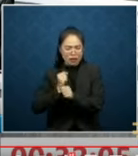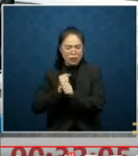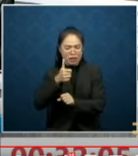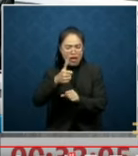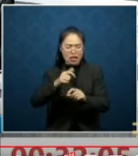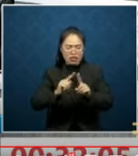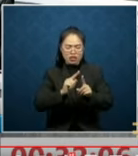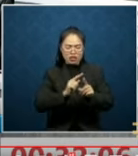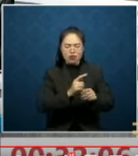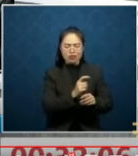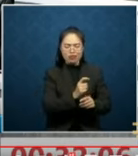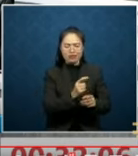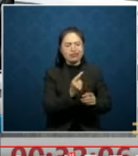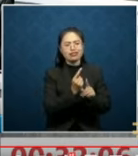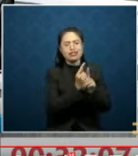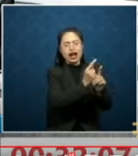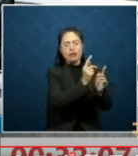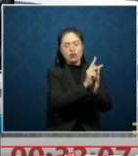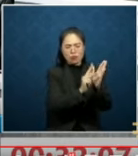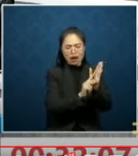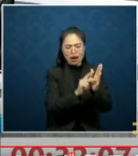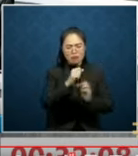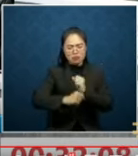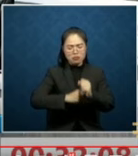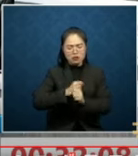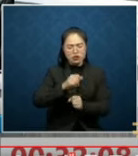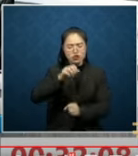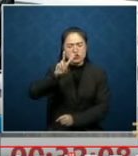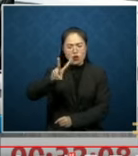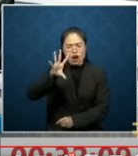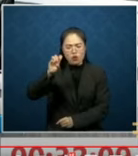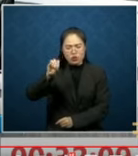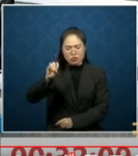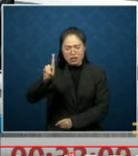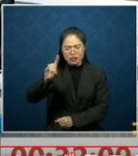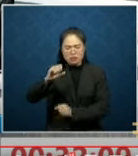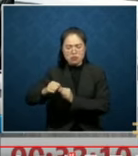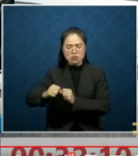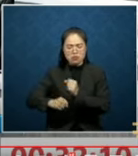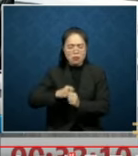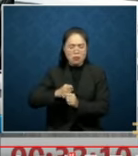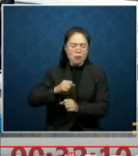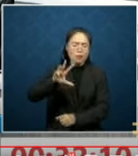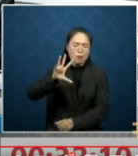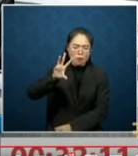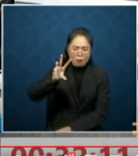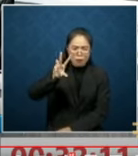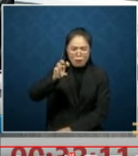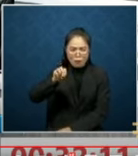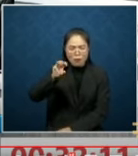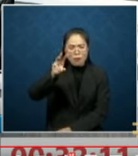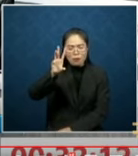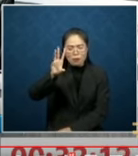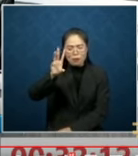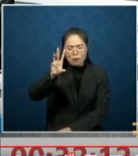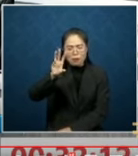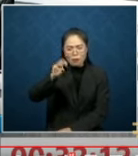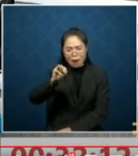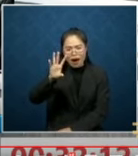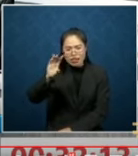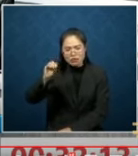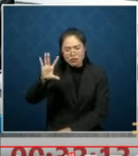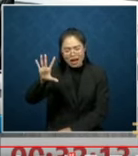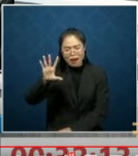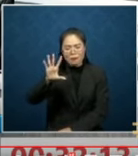การเงินการคลังของรัฐพ.ศ. 2561มาตรา53มาตรา57มาตรา679 49โดยเคร่ง